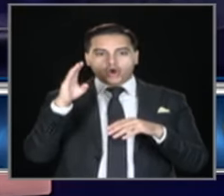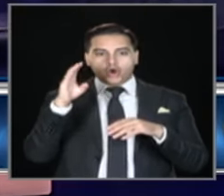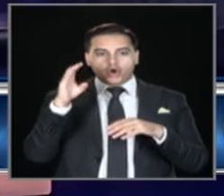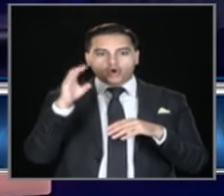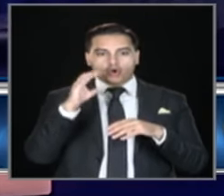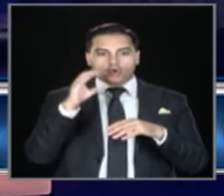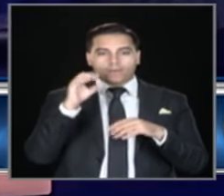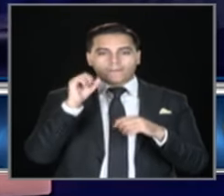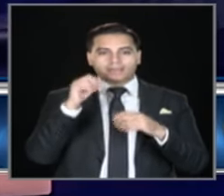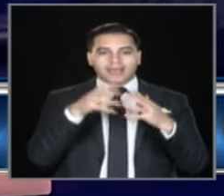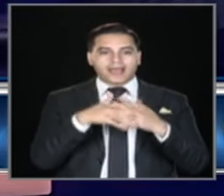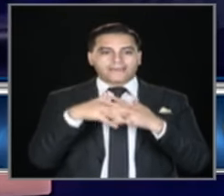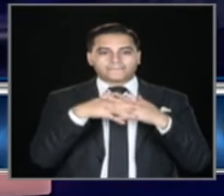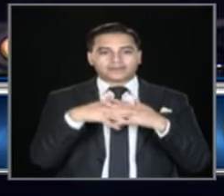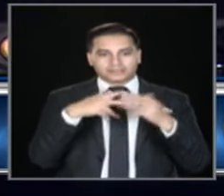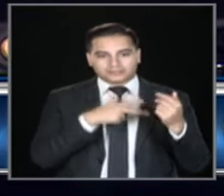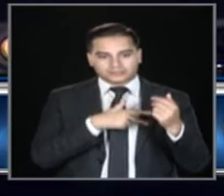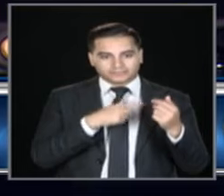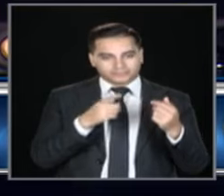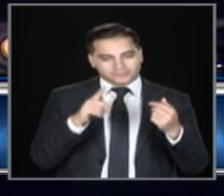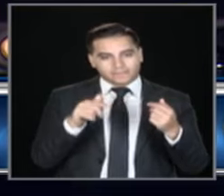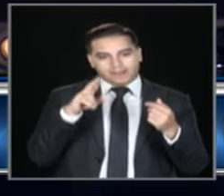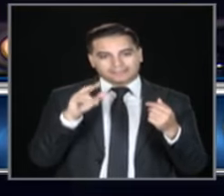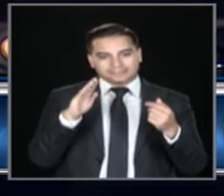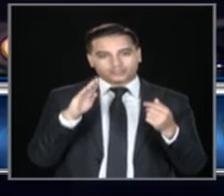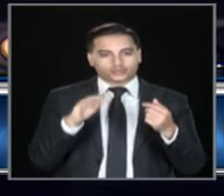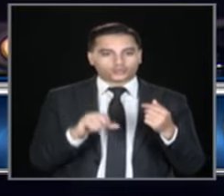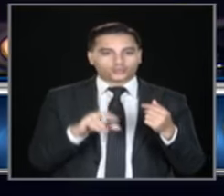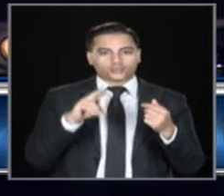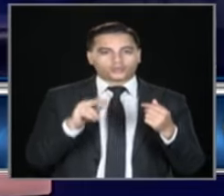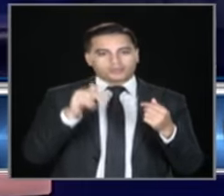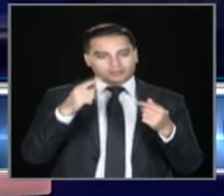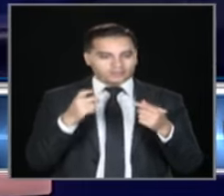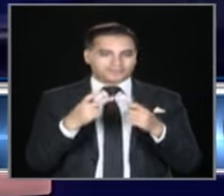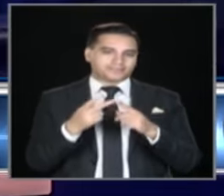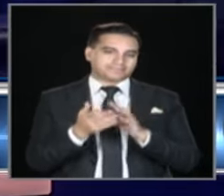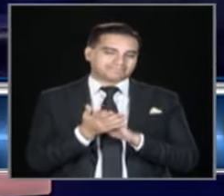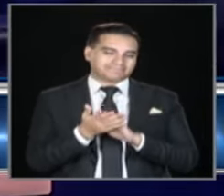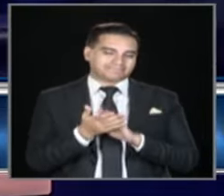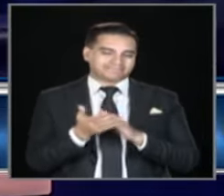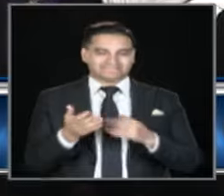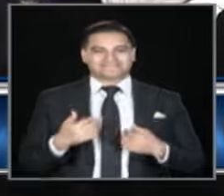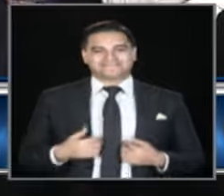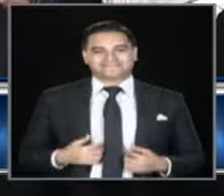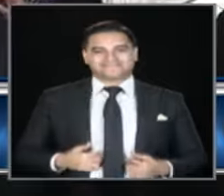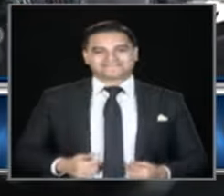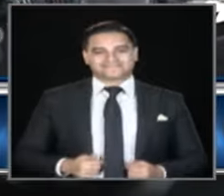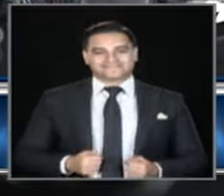1991 جبريال باتستوتا باتستوتا الهدف الثاني برافو